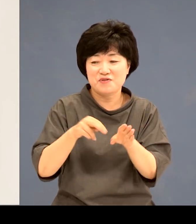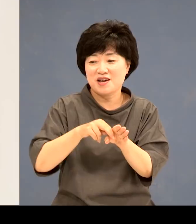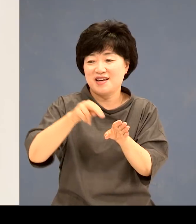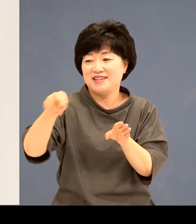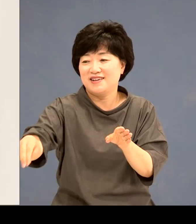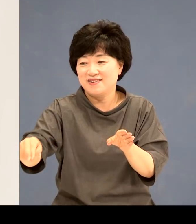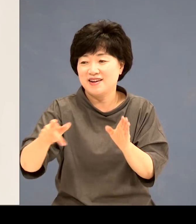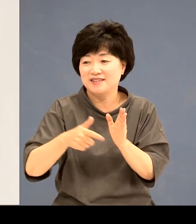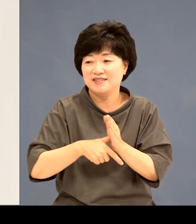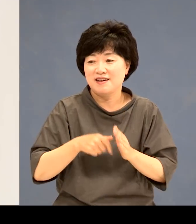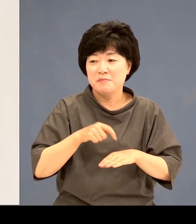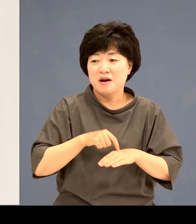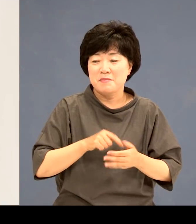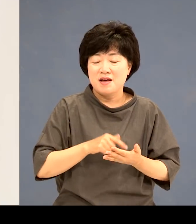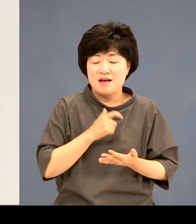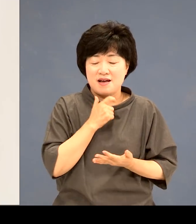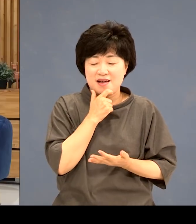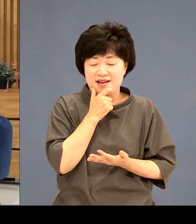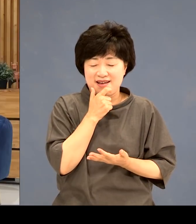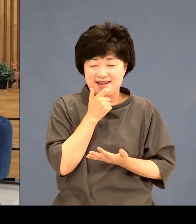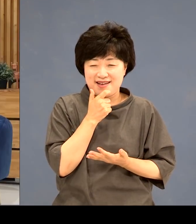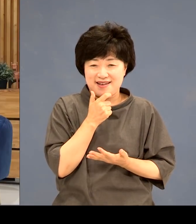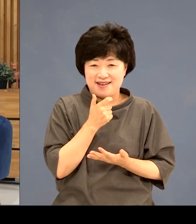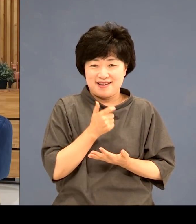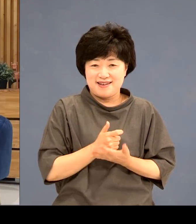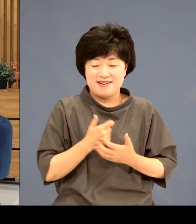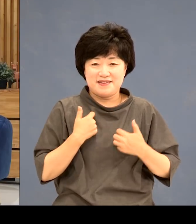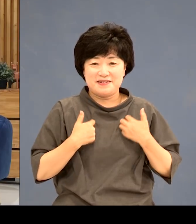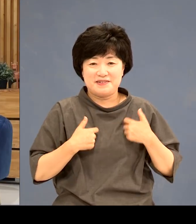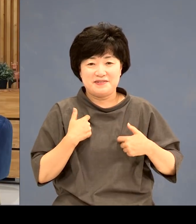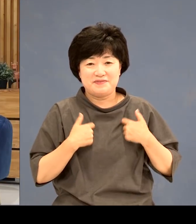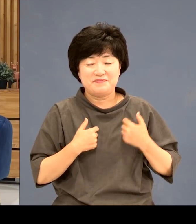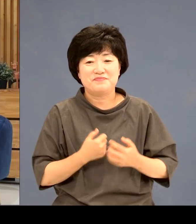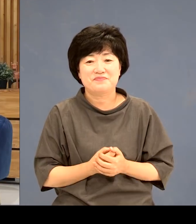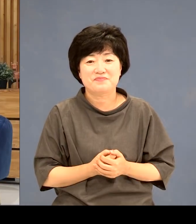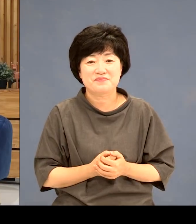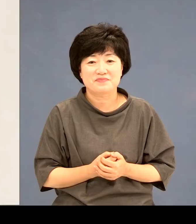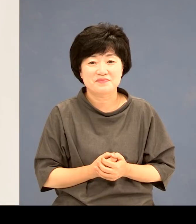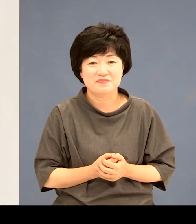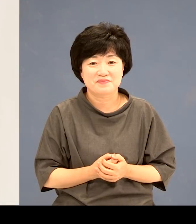네. 그때는 너무 감격스럽죠.